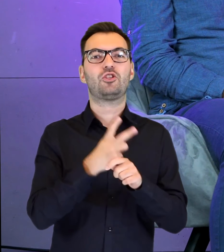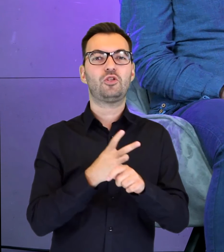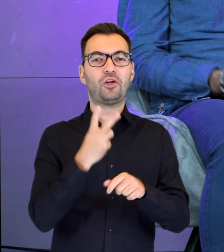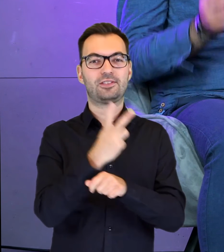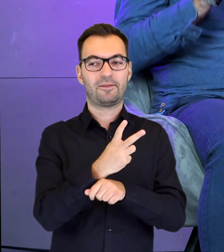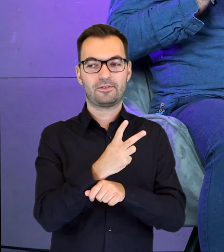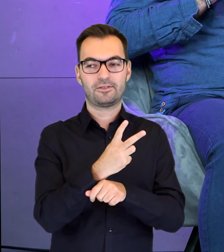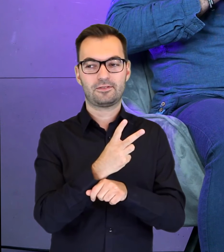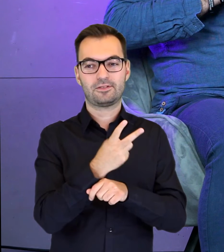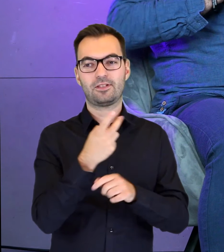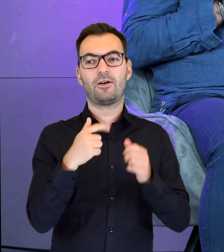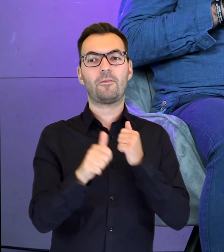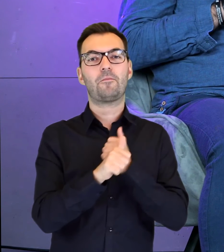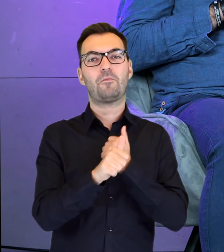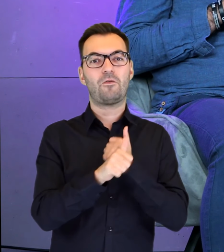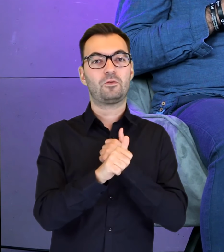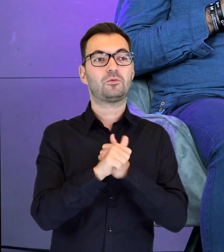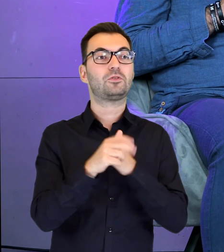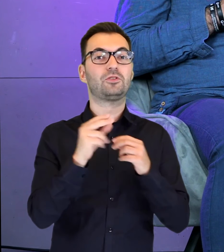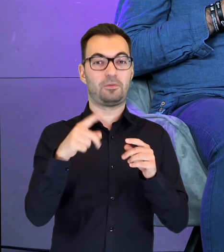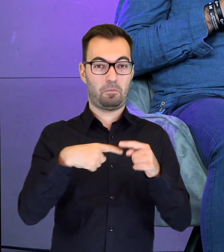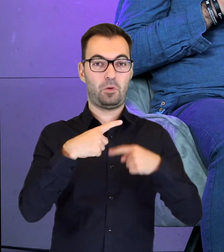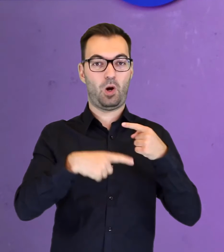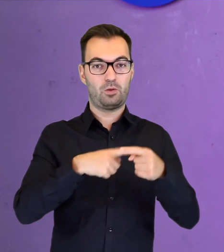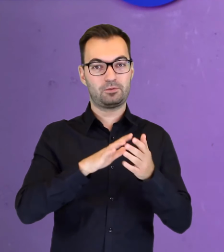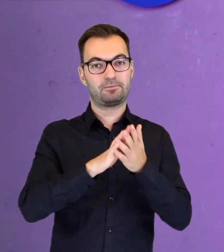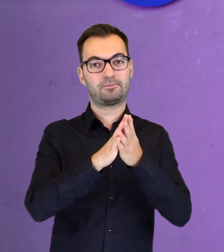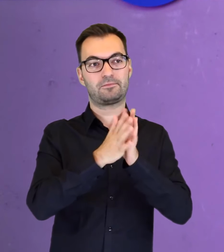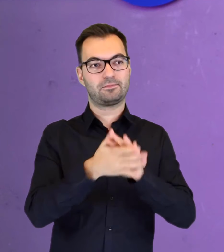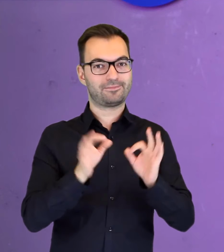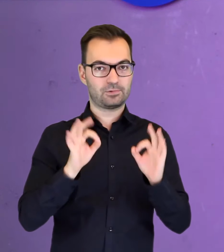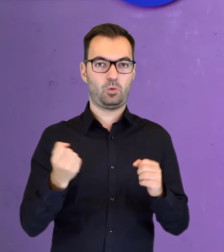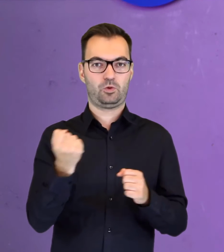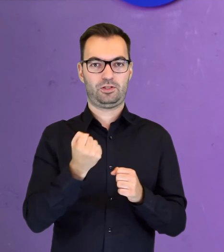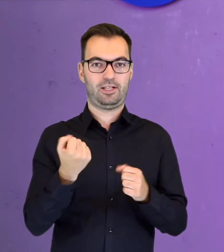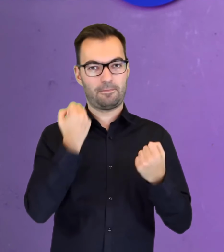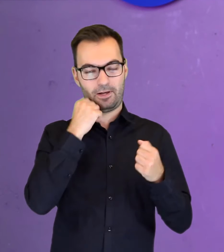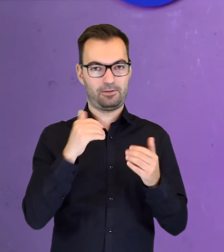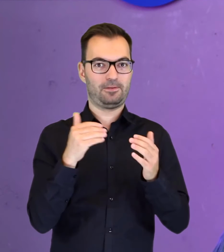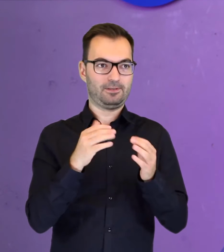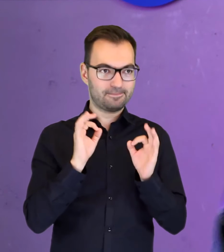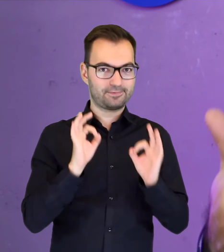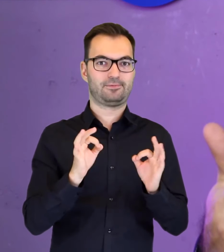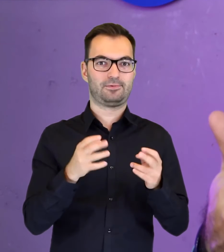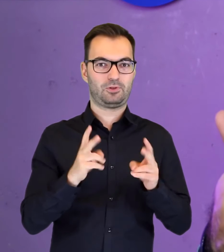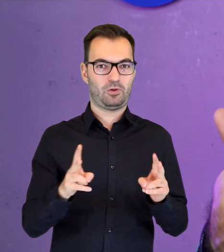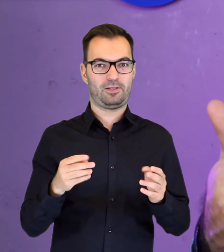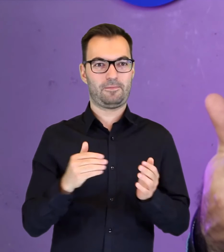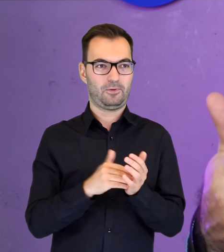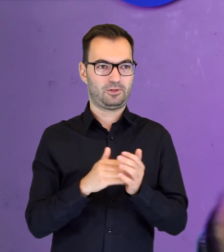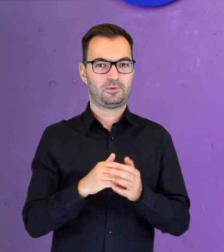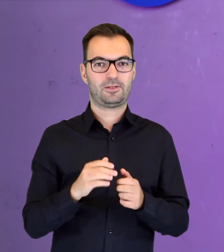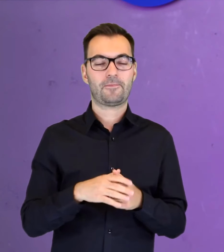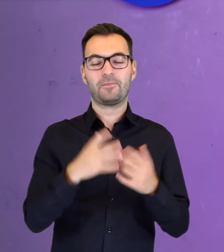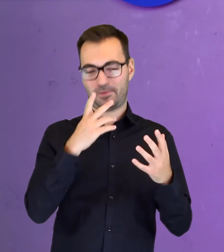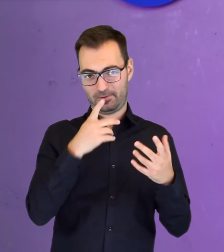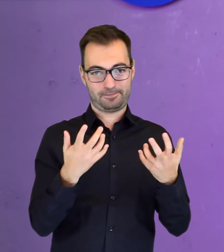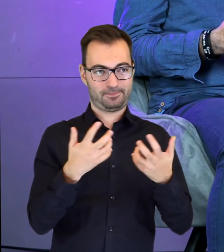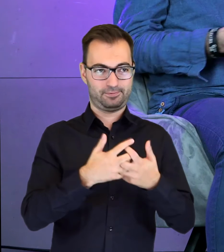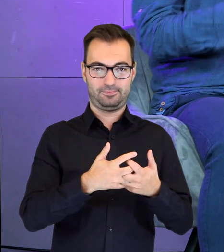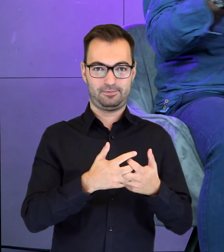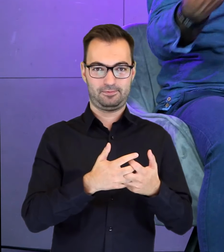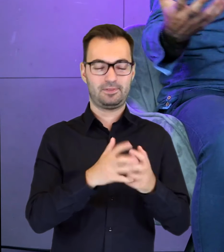troszeczkę głębiej bym powiedział że nawet accessibility i doprowadza do tego że produkt ostatecznie będzie bardziej użyteczna Więc ona